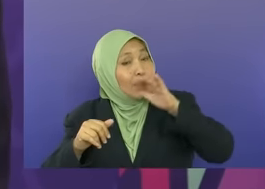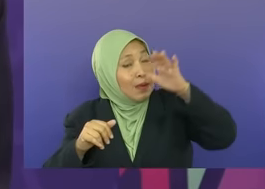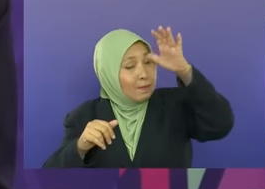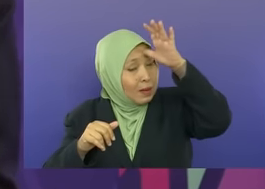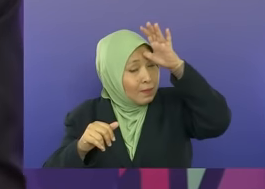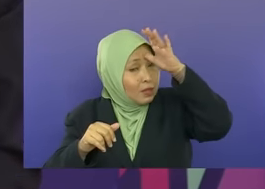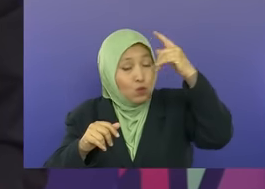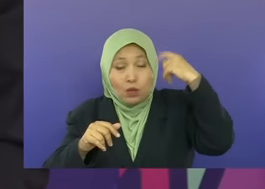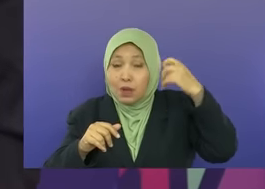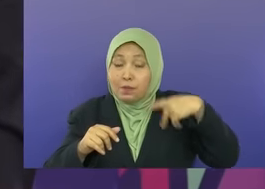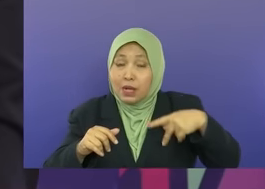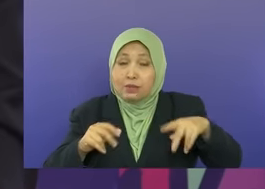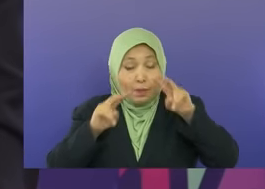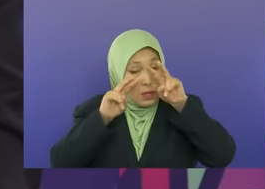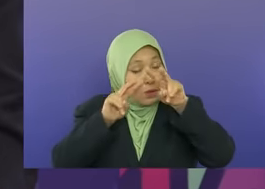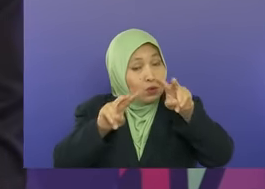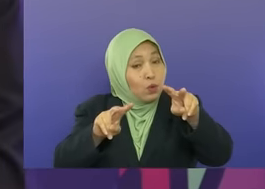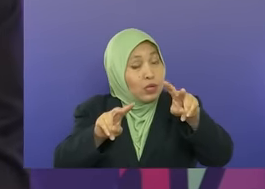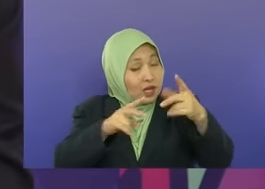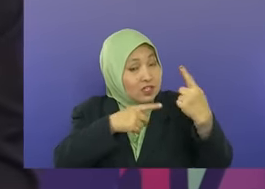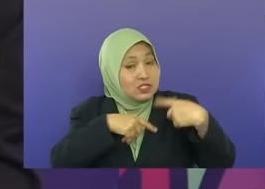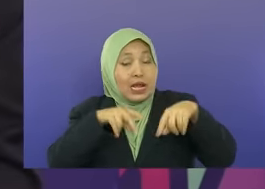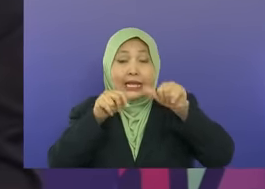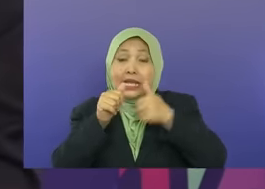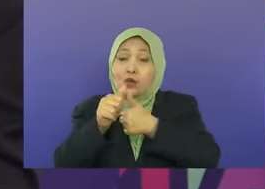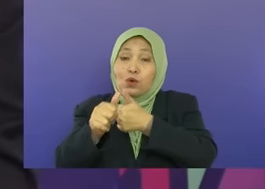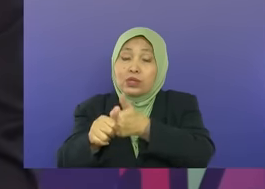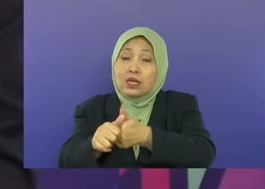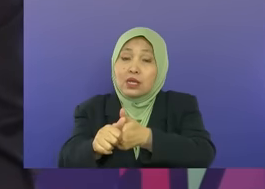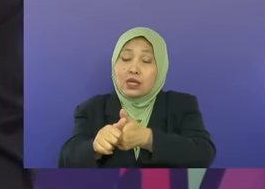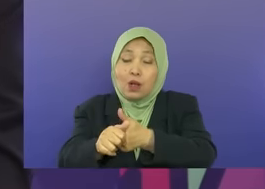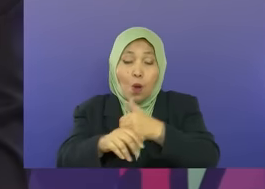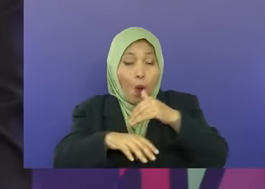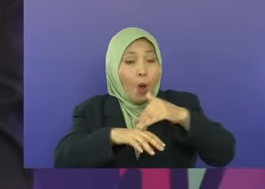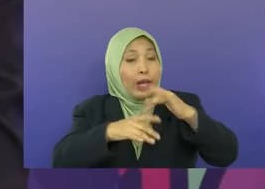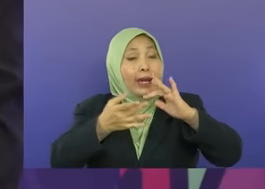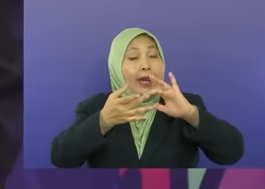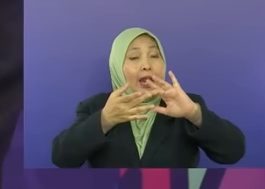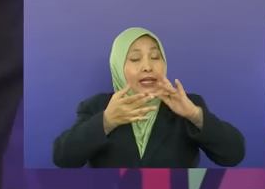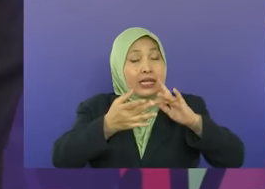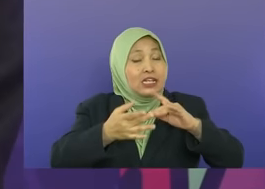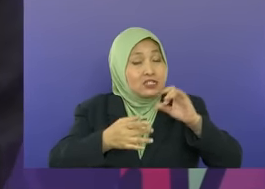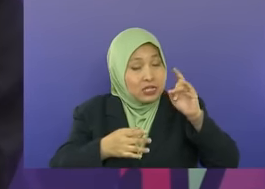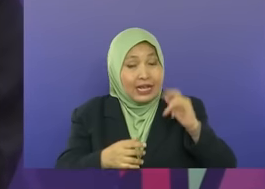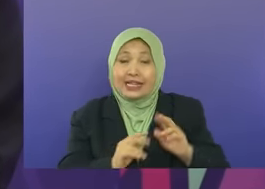ayah penonton yang sedang ikuti di online Subhanallah